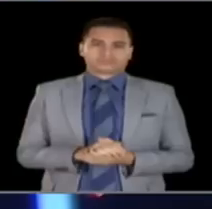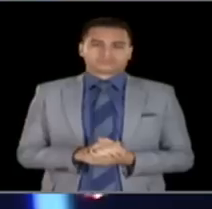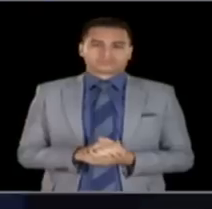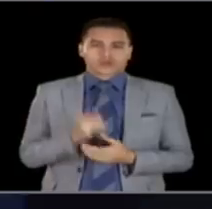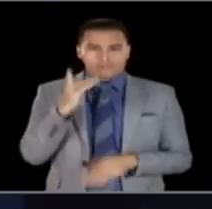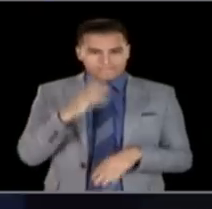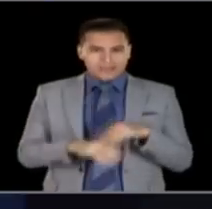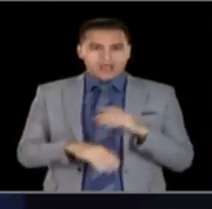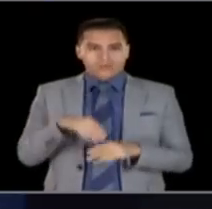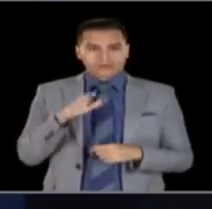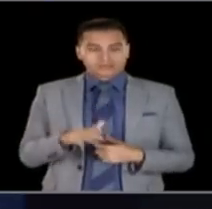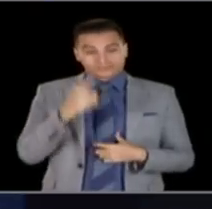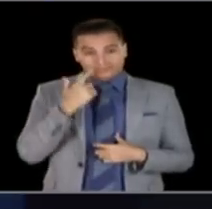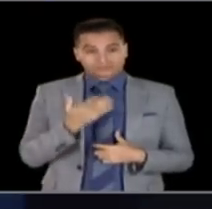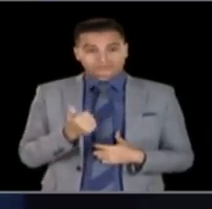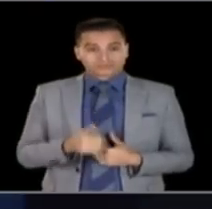كنت بتحاول تدوس على البازر.